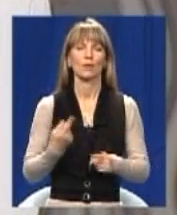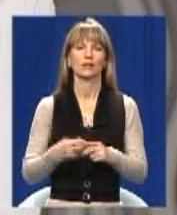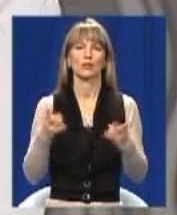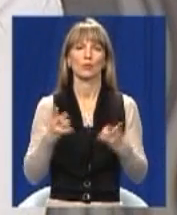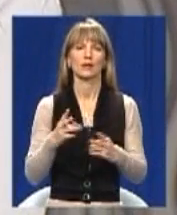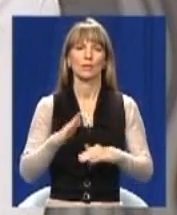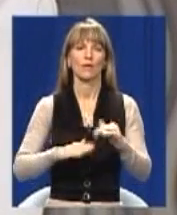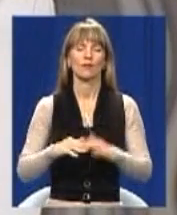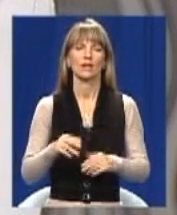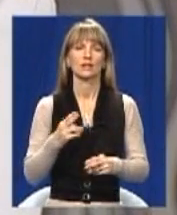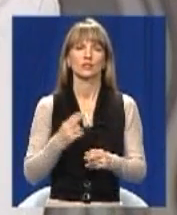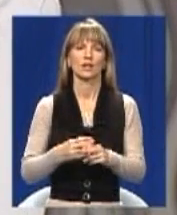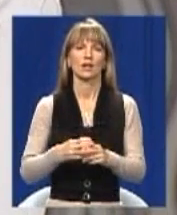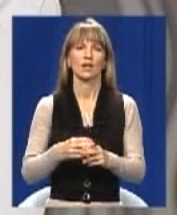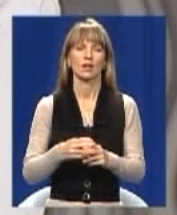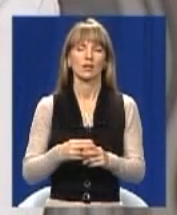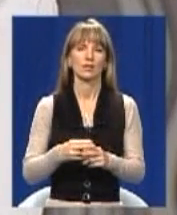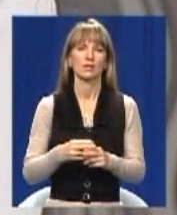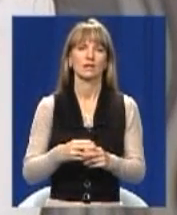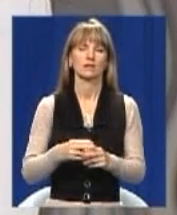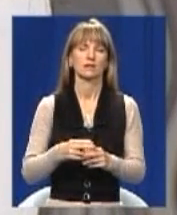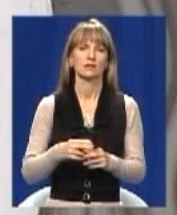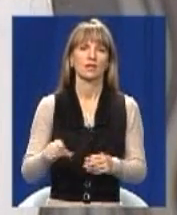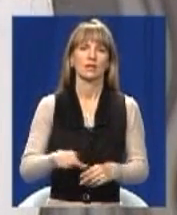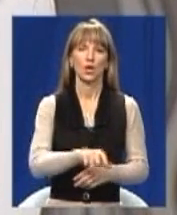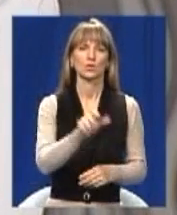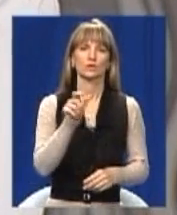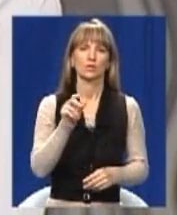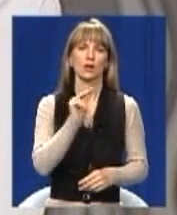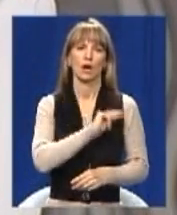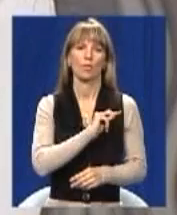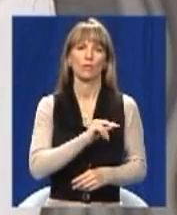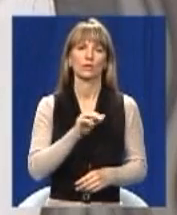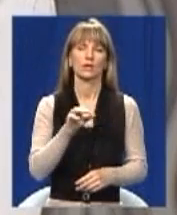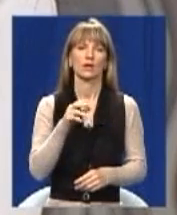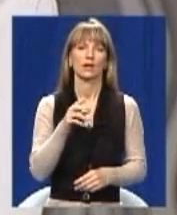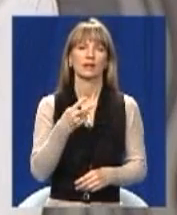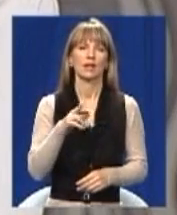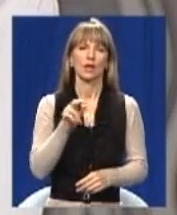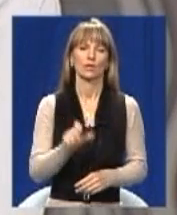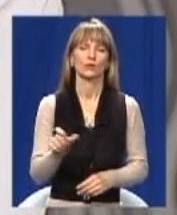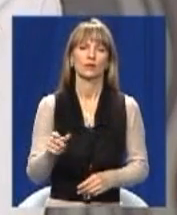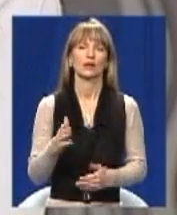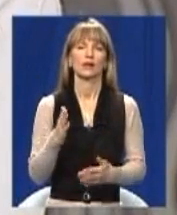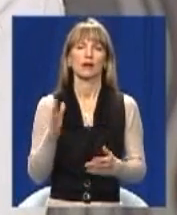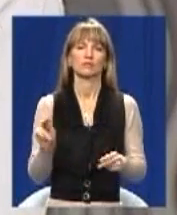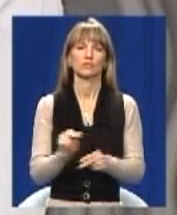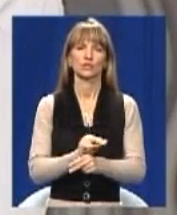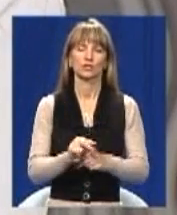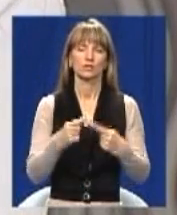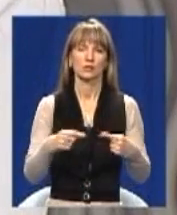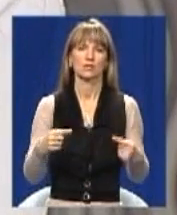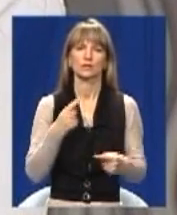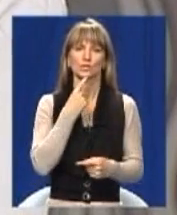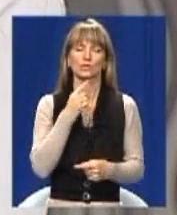професія, як залізничники. Вони контролюють рух потягів, власне, і те, що будь-які несправності вони виправляють, і тому і з